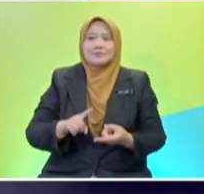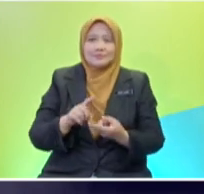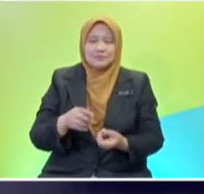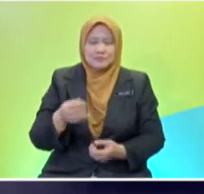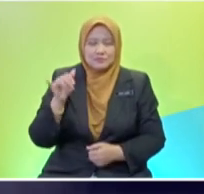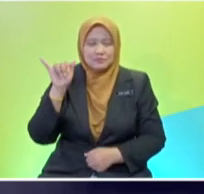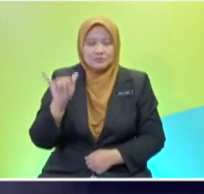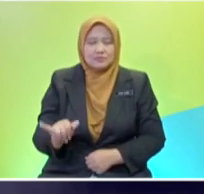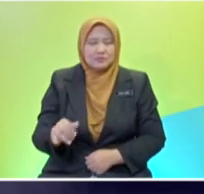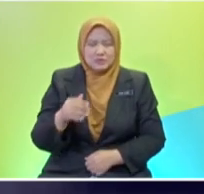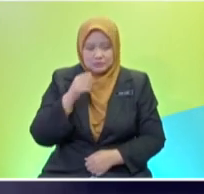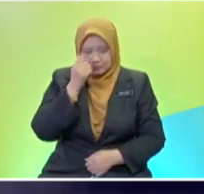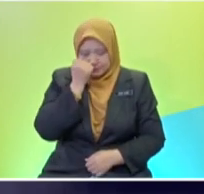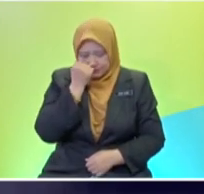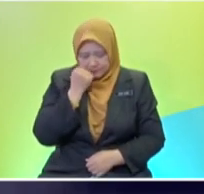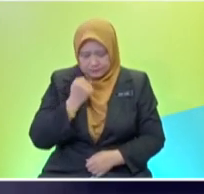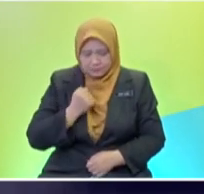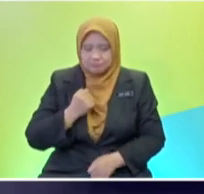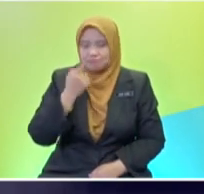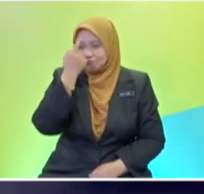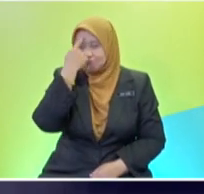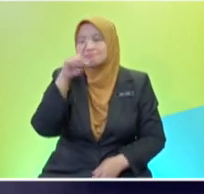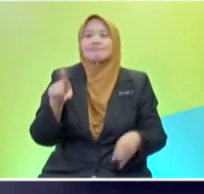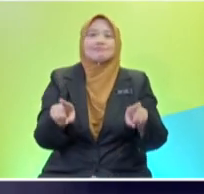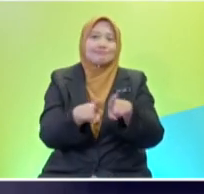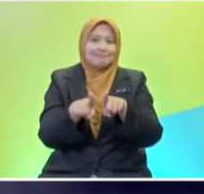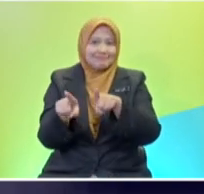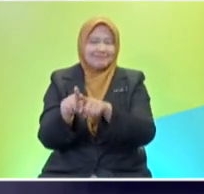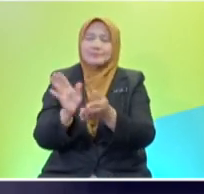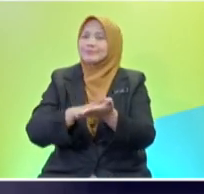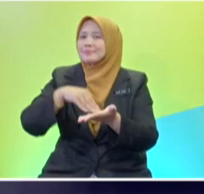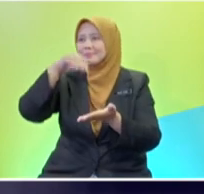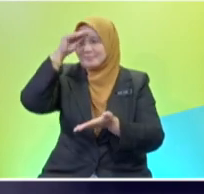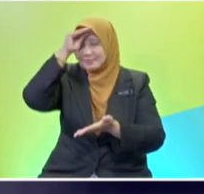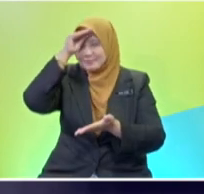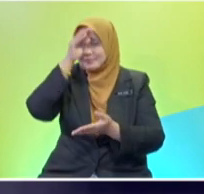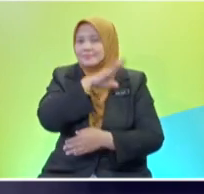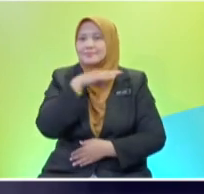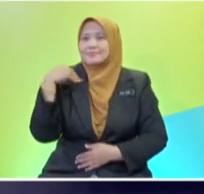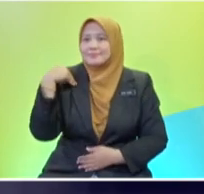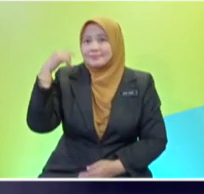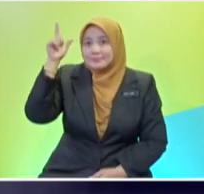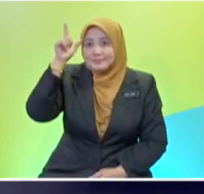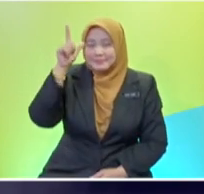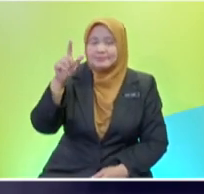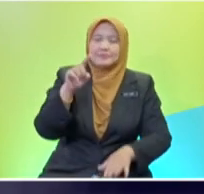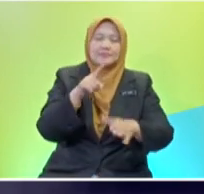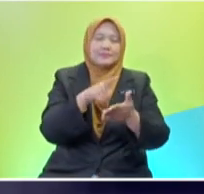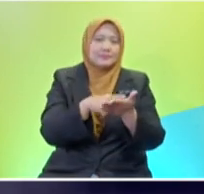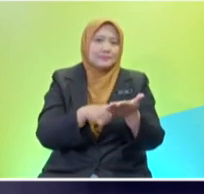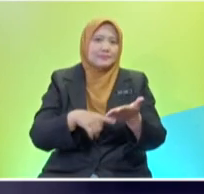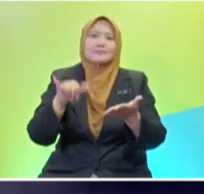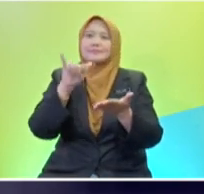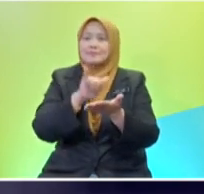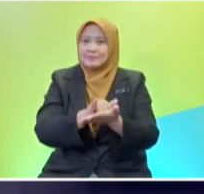bersedih untuk ah untuk kita sama-sama belajar dan tengok Apa itu tubuh badai